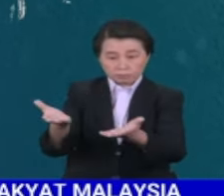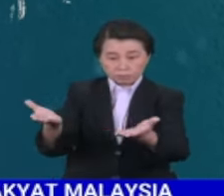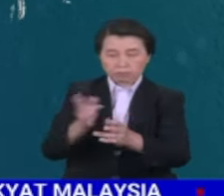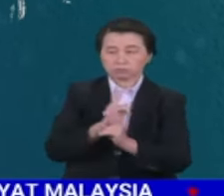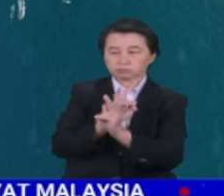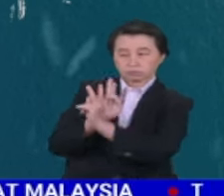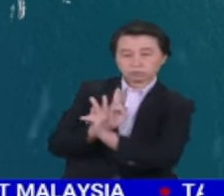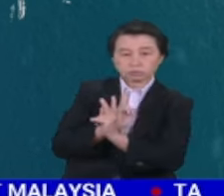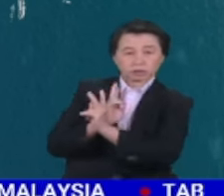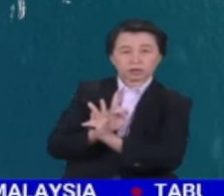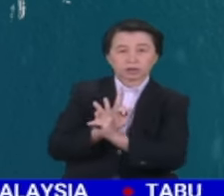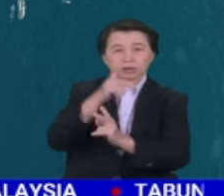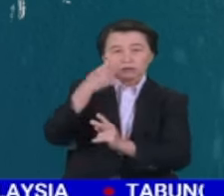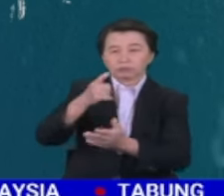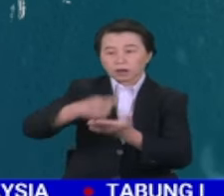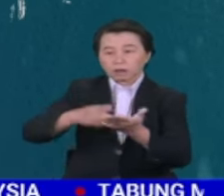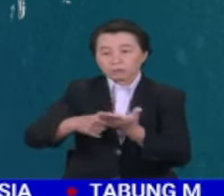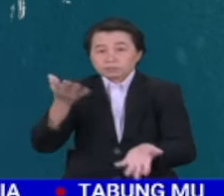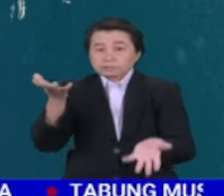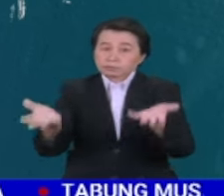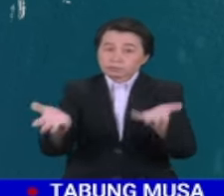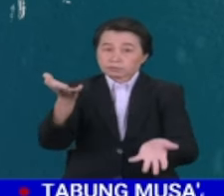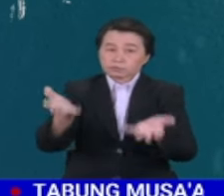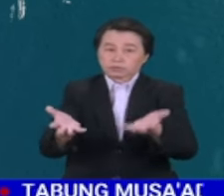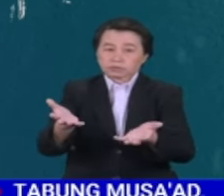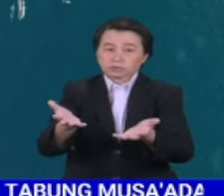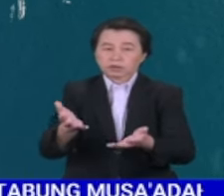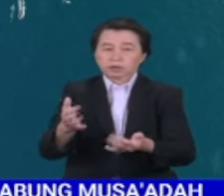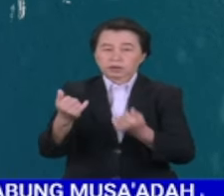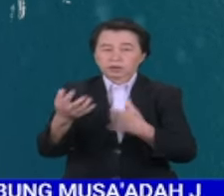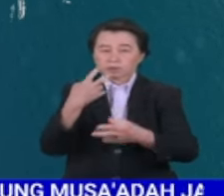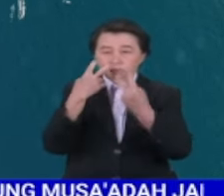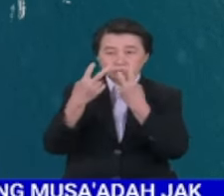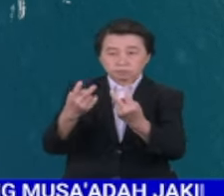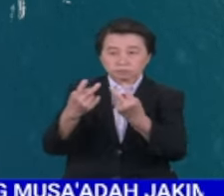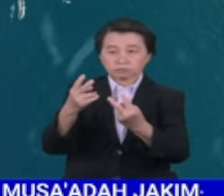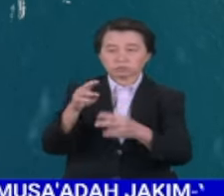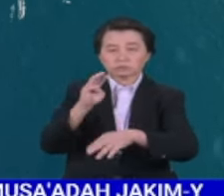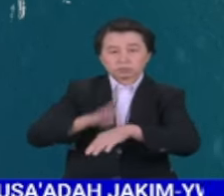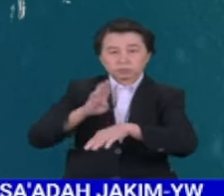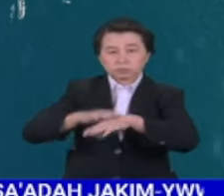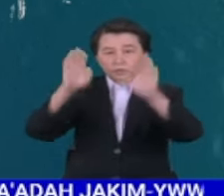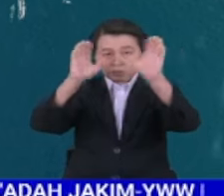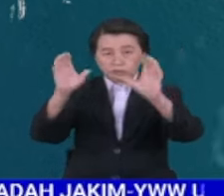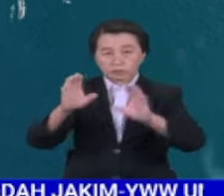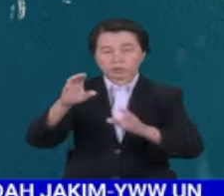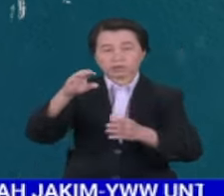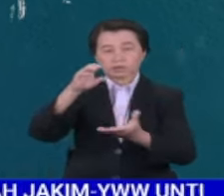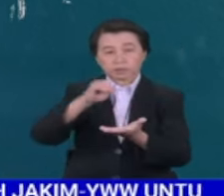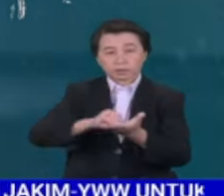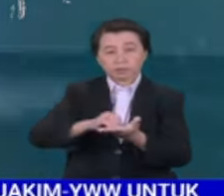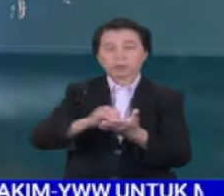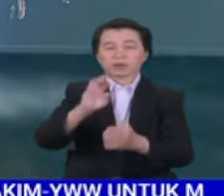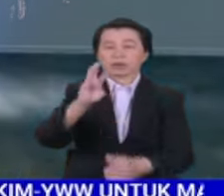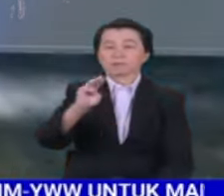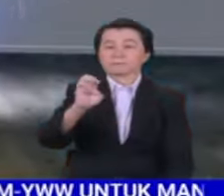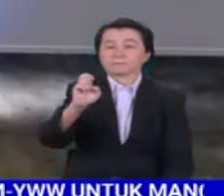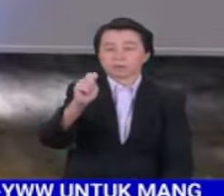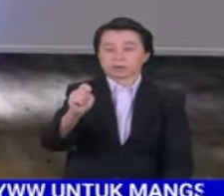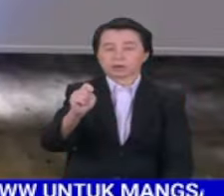senjata sebuah waspada untuk sebarang kemungkinan dan terus ke Mas kini dengan amalan cuaca terkini di Malaysia